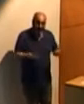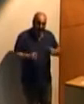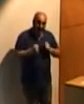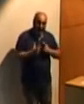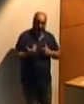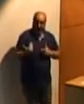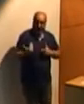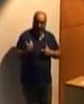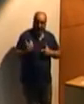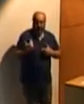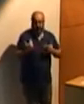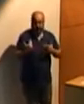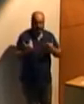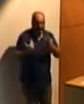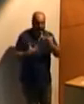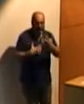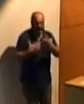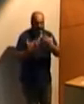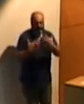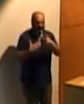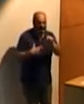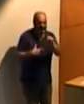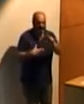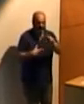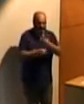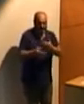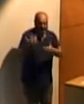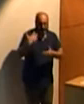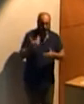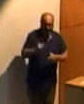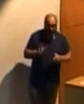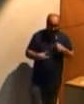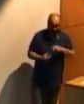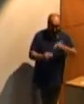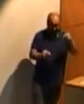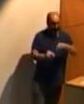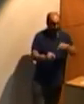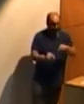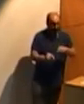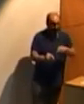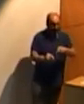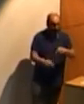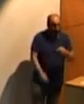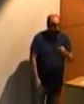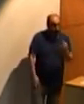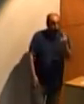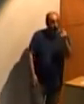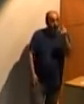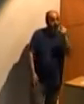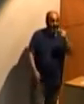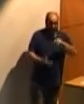qu'on a découvert depuis quelques dizaines d'années seulement c'est que cet adn là à une façon unique de